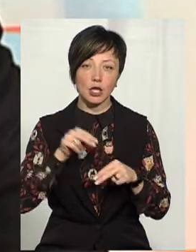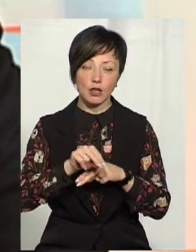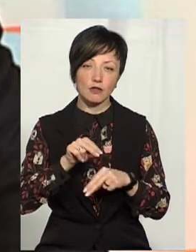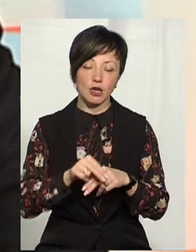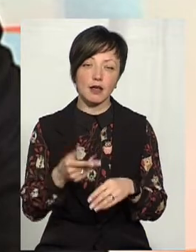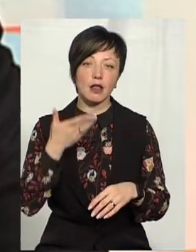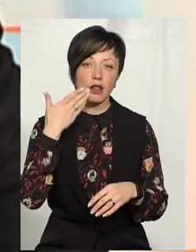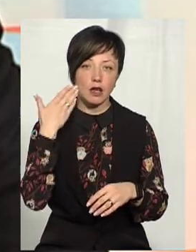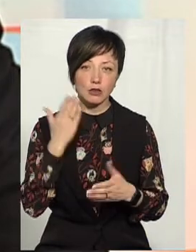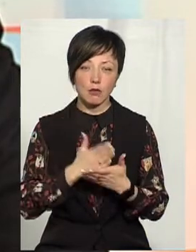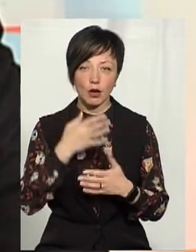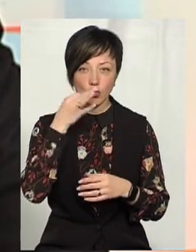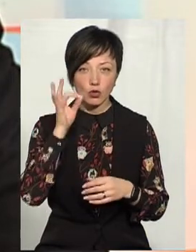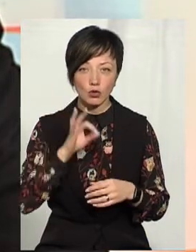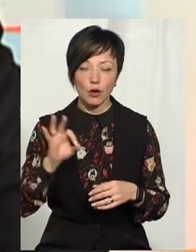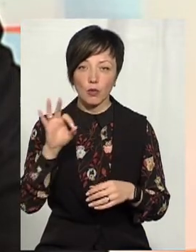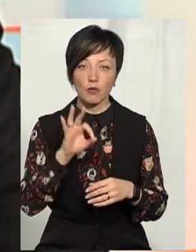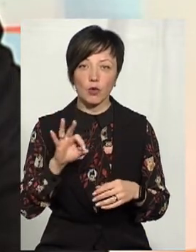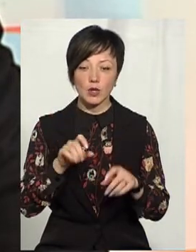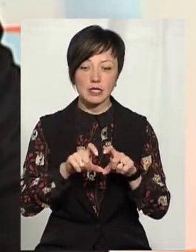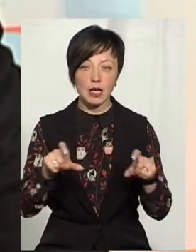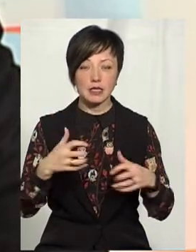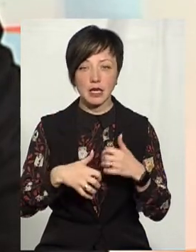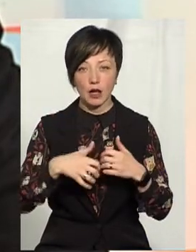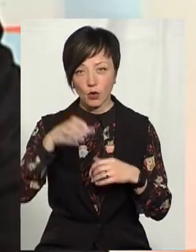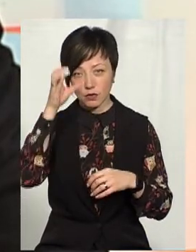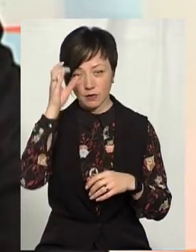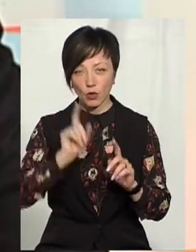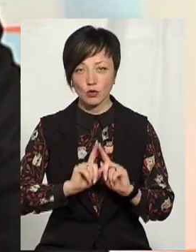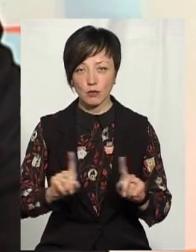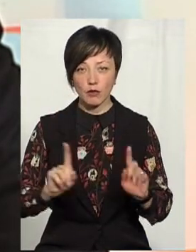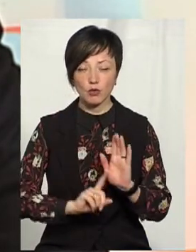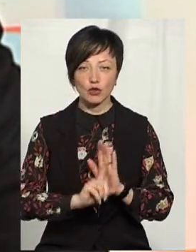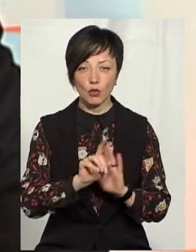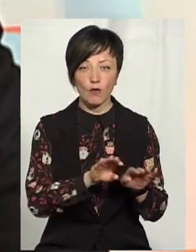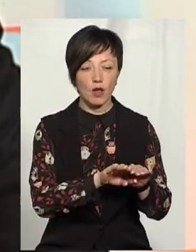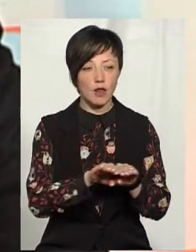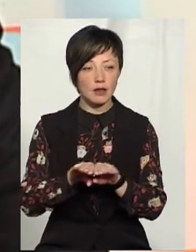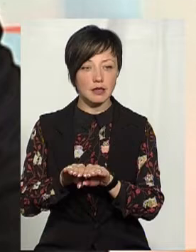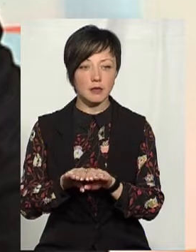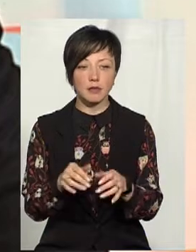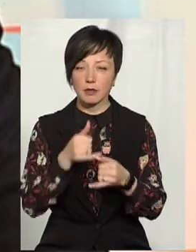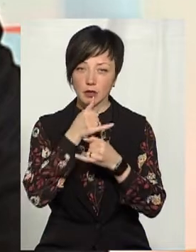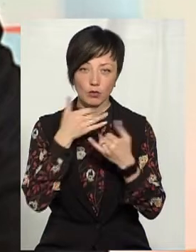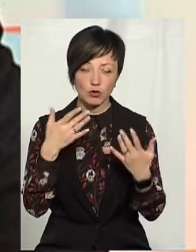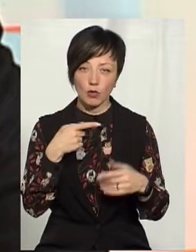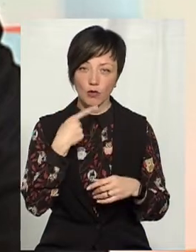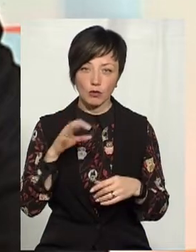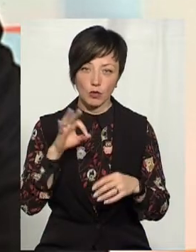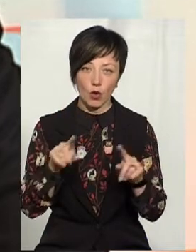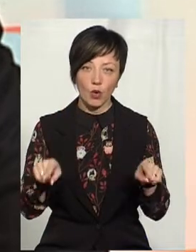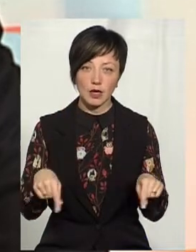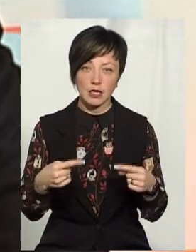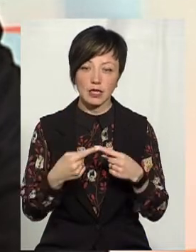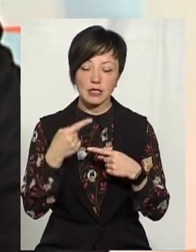значно легше, вони мають досвід. Щодо закладів загальної середньої освіти, особливо її початкової ланки, то ми не можемо говорити про